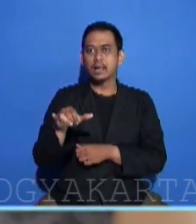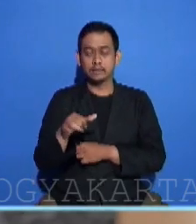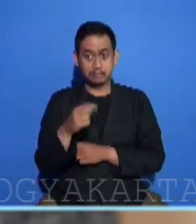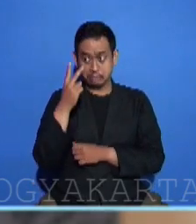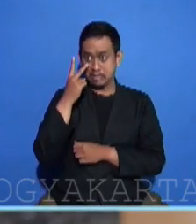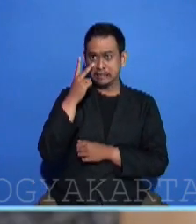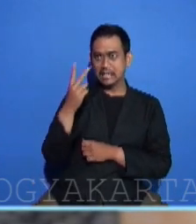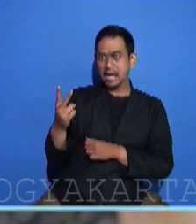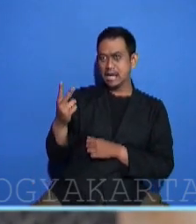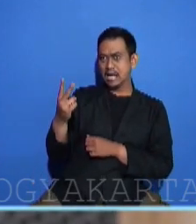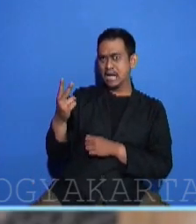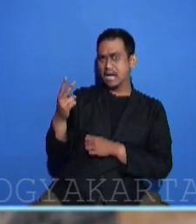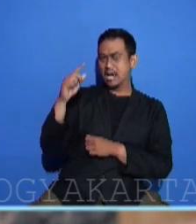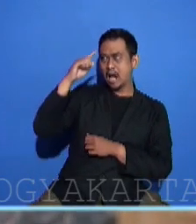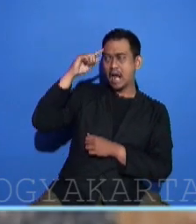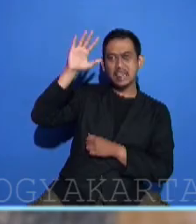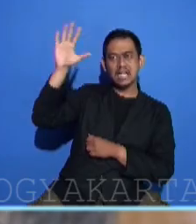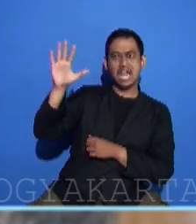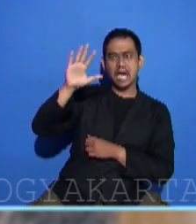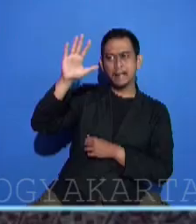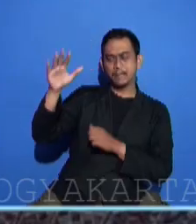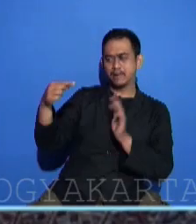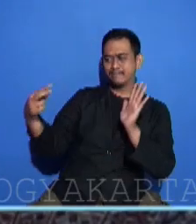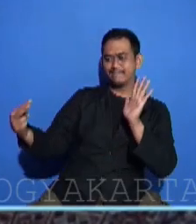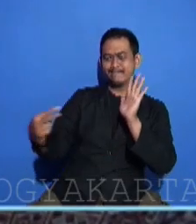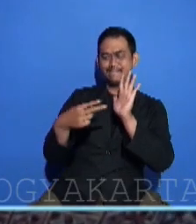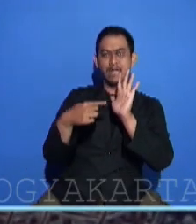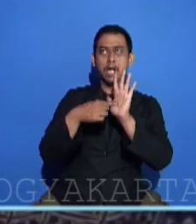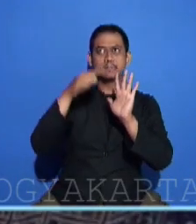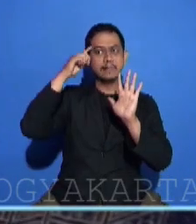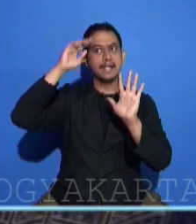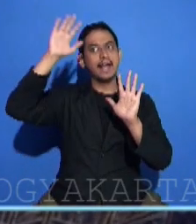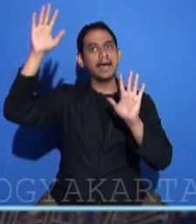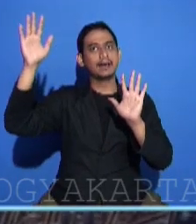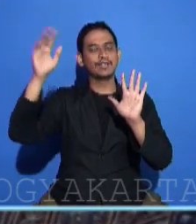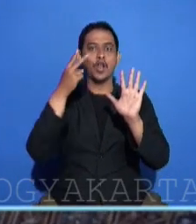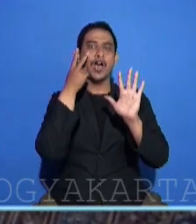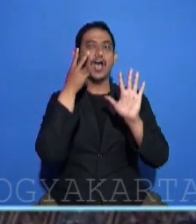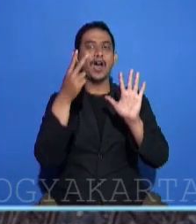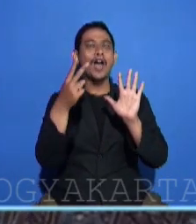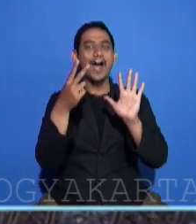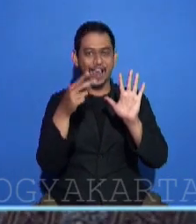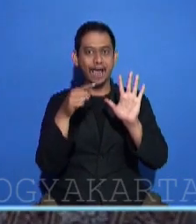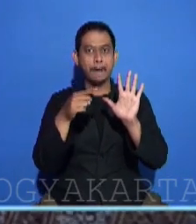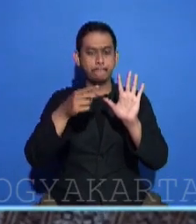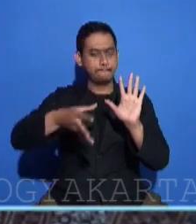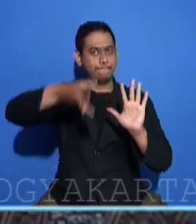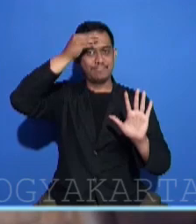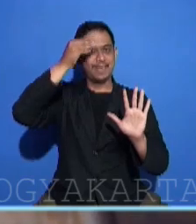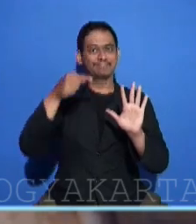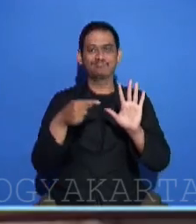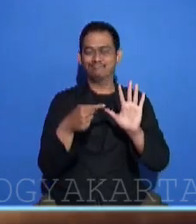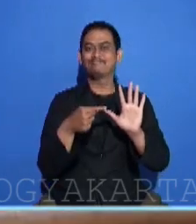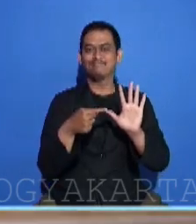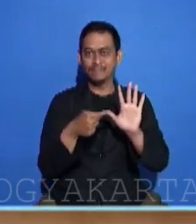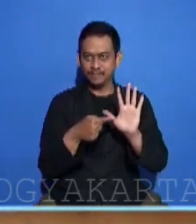sebuah kreativitas, karena kita perlu menampilkan visual yang mudah dicerna lewat gambar. Dan kita juga tertantang untuk gimana